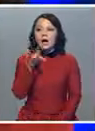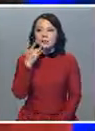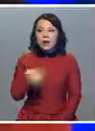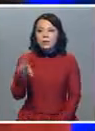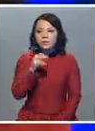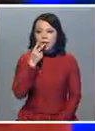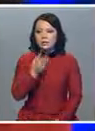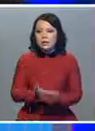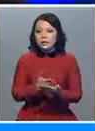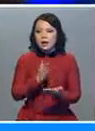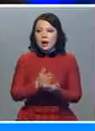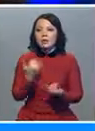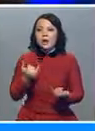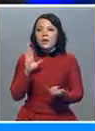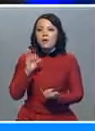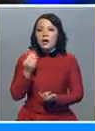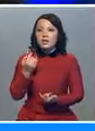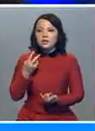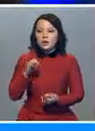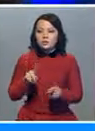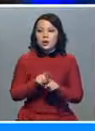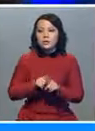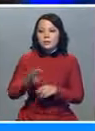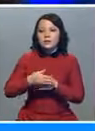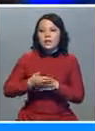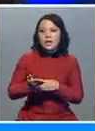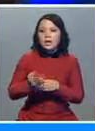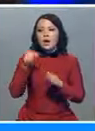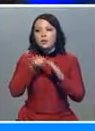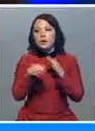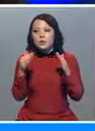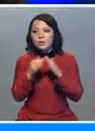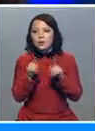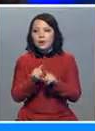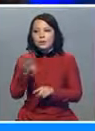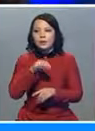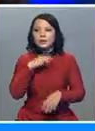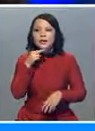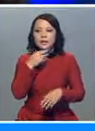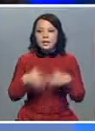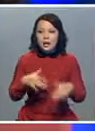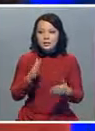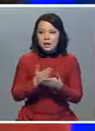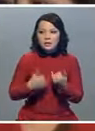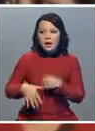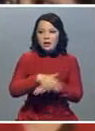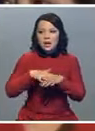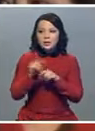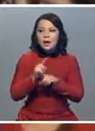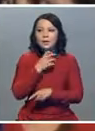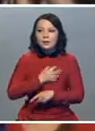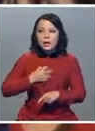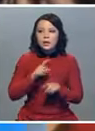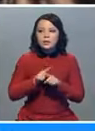Америкалықтар көріп отыр, Вашингтондағы бүгінгі билік бізді үйде де сыртта да әлсіретіп жіберді. Бұл жерде әңгіме мен жайлы емес, халық ең